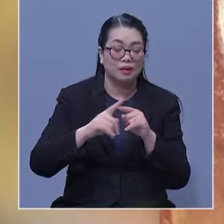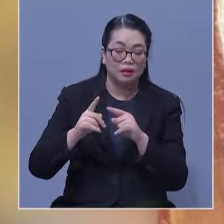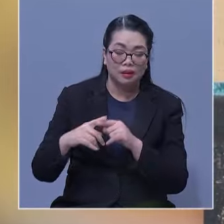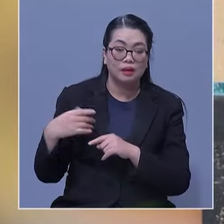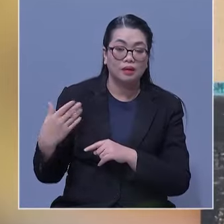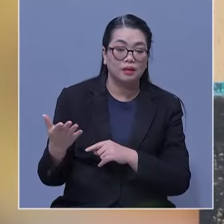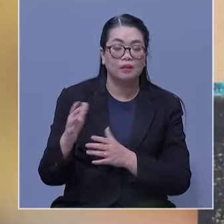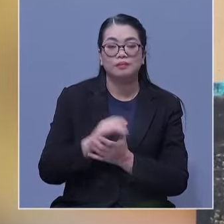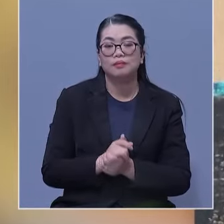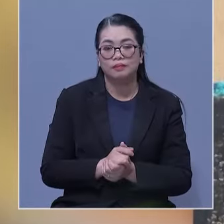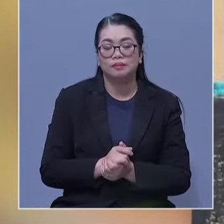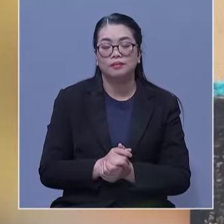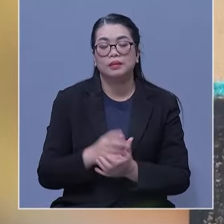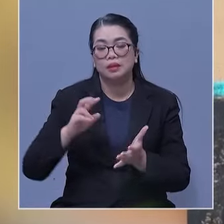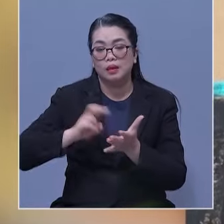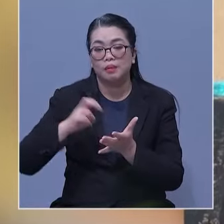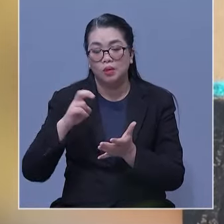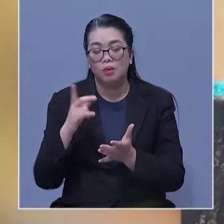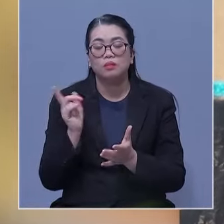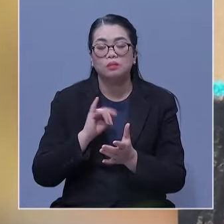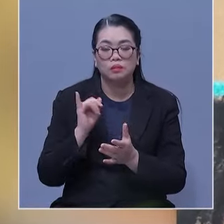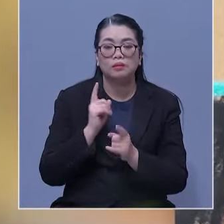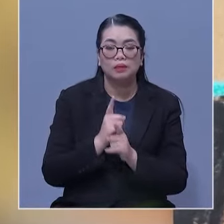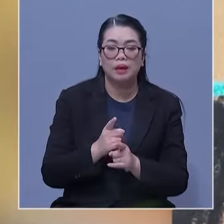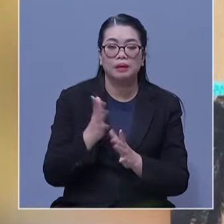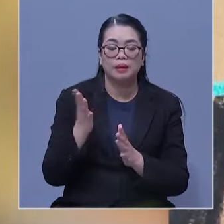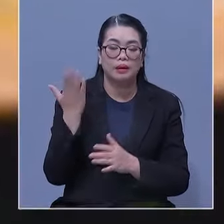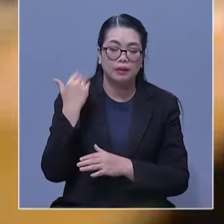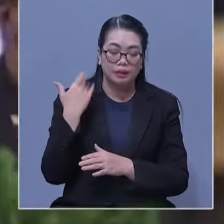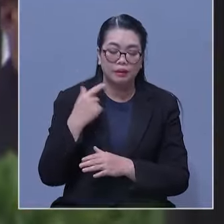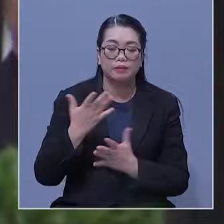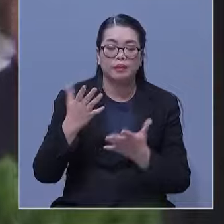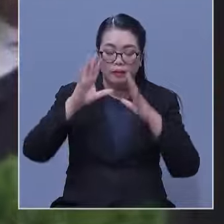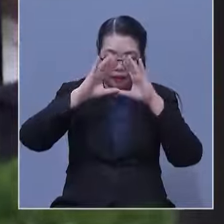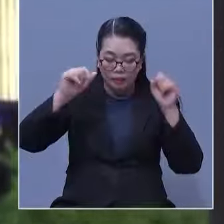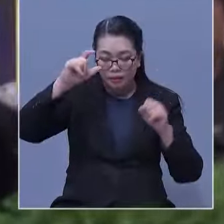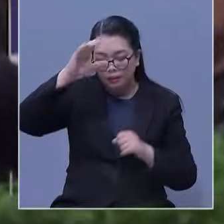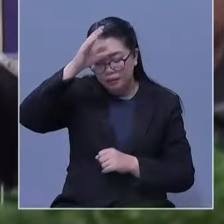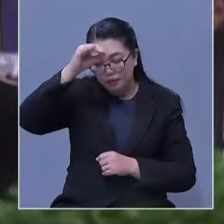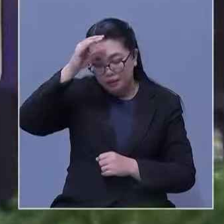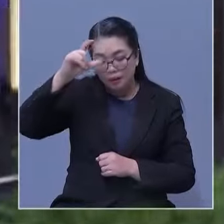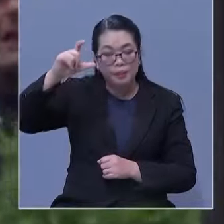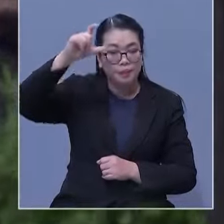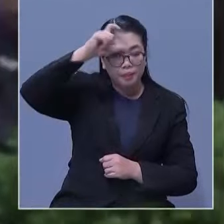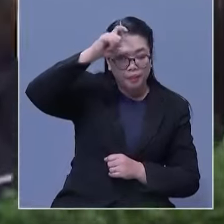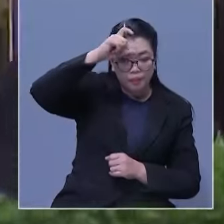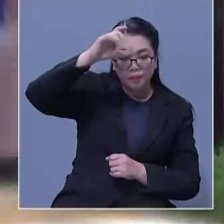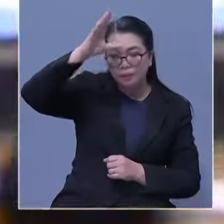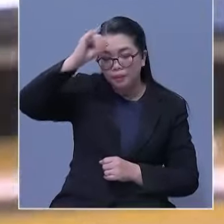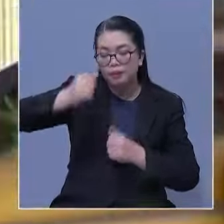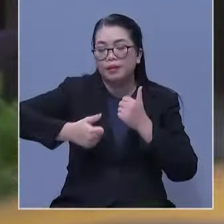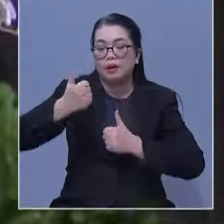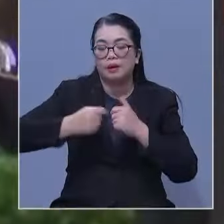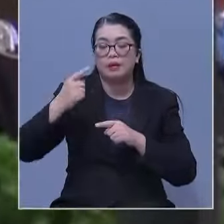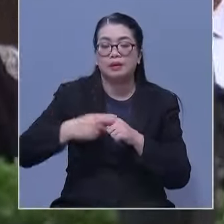อกกี้รัฐวิสคอนซินเพื่อรับรองอย่างเป็นทางการให้อดีตประธานาธิบดีโดนัลด์ทรัมป์ลงสู้ศึกเลือกตั้งประธานาธิบดีในเดือนพฤ